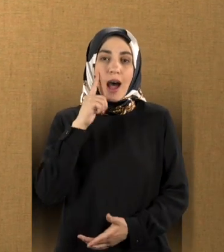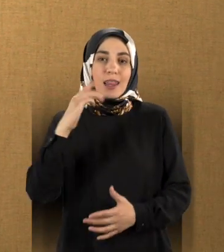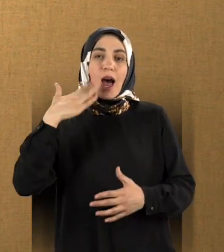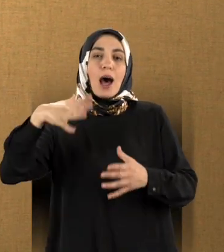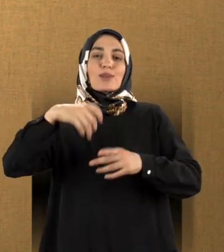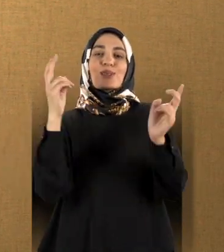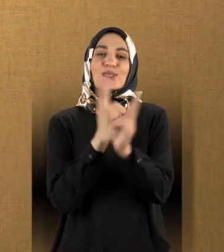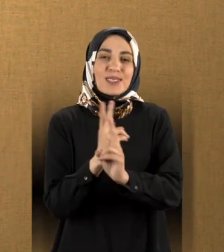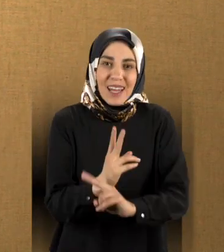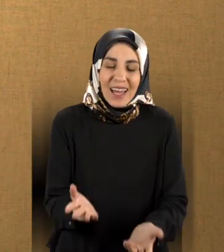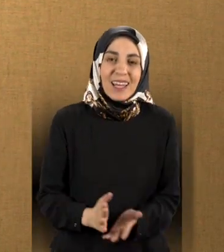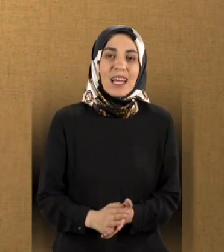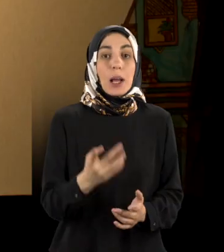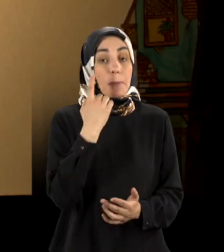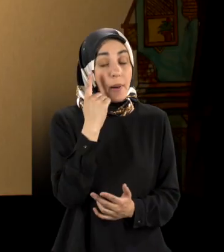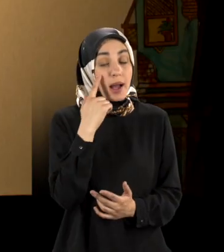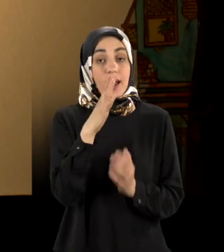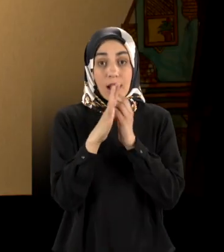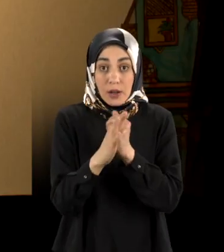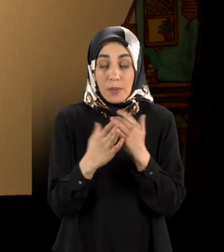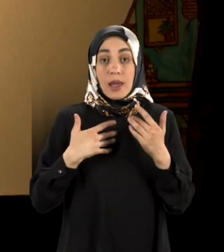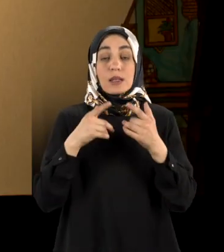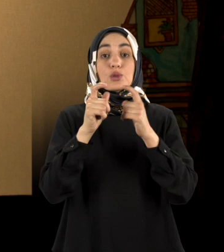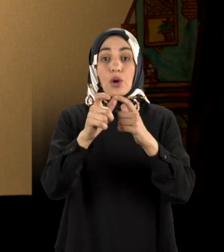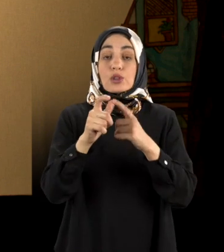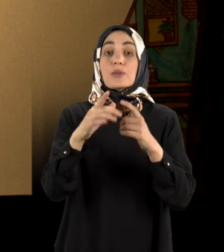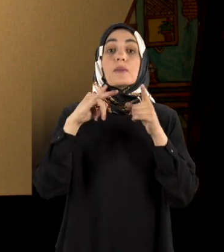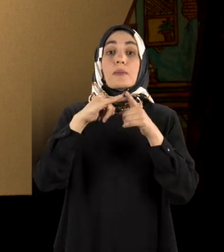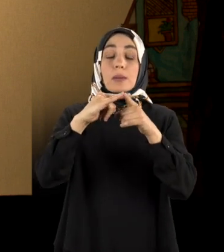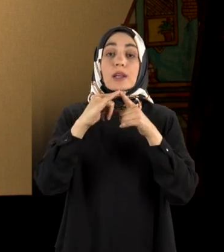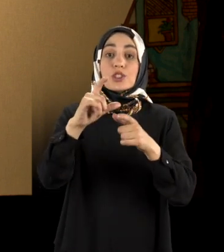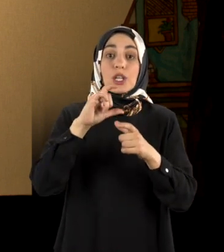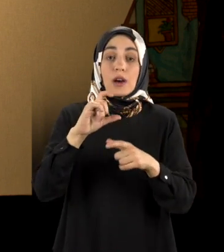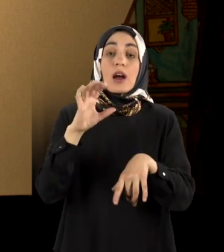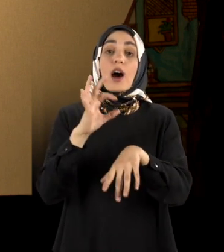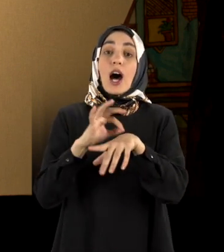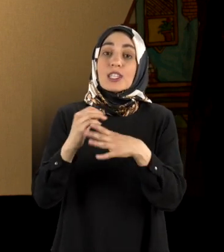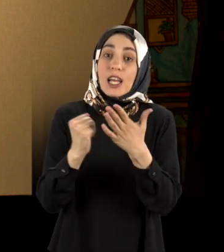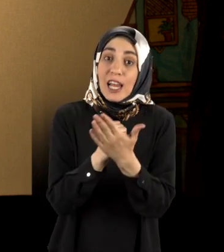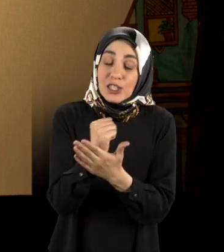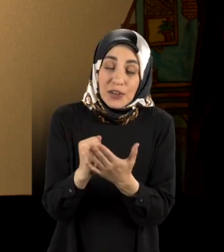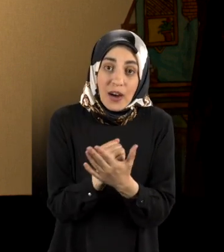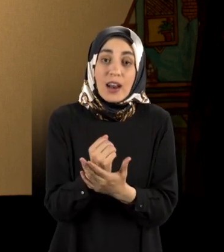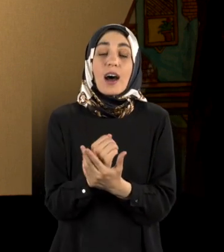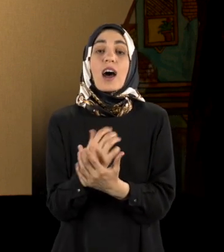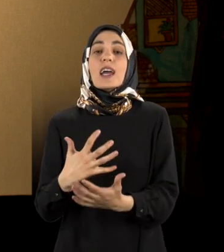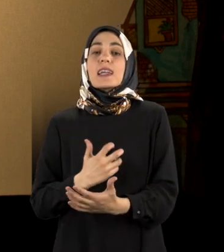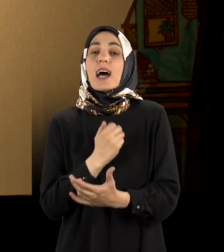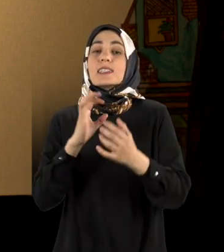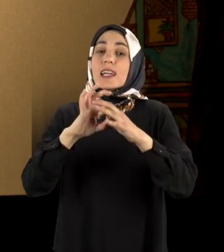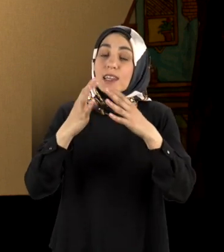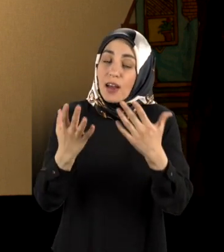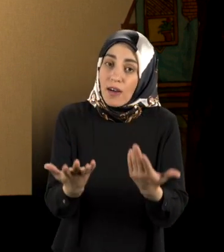adam turşusu Bak karagözüm benim sorduğum bilmecenin cevabı hastalara şifa